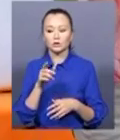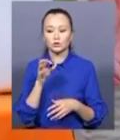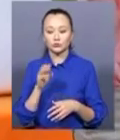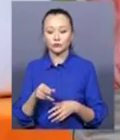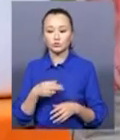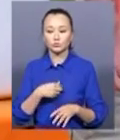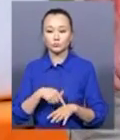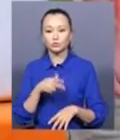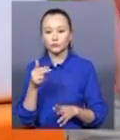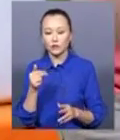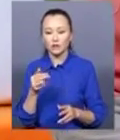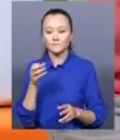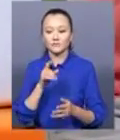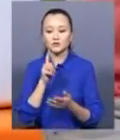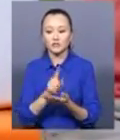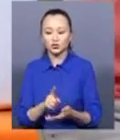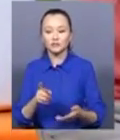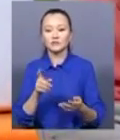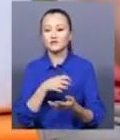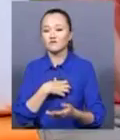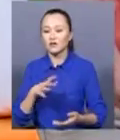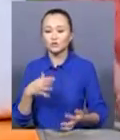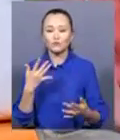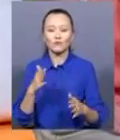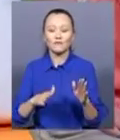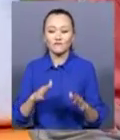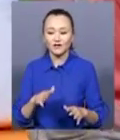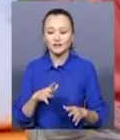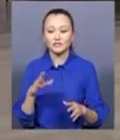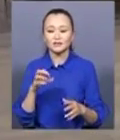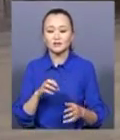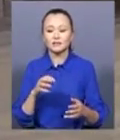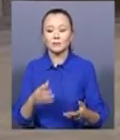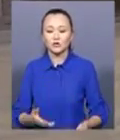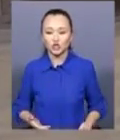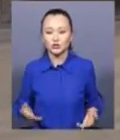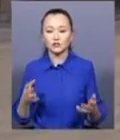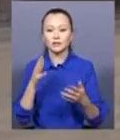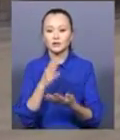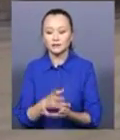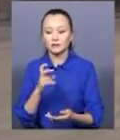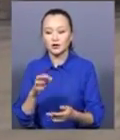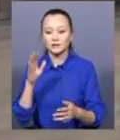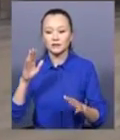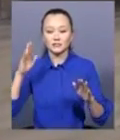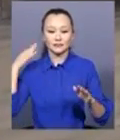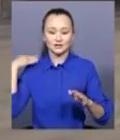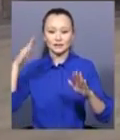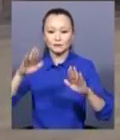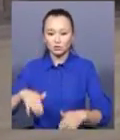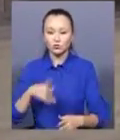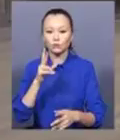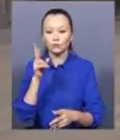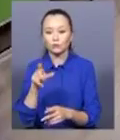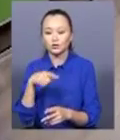этот остеохондроз. Да, то есть вы здесь должны, абсолютно не важно, сколько у вас вес, статическое напряжение идет в любом случае на спину. То есть люди,